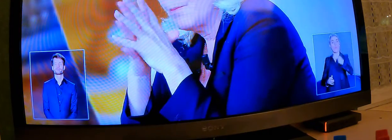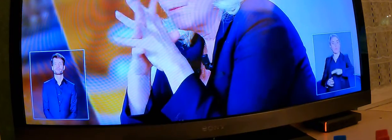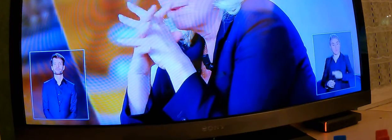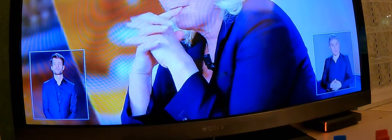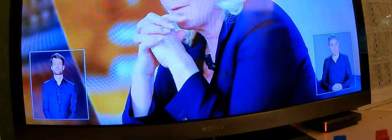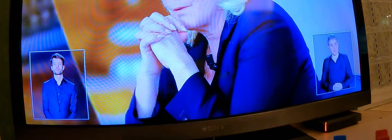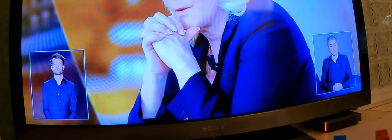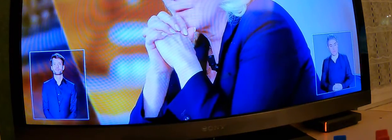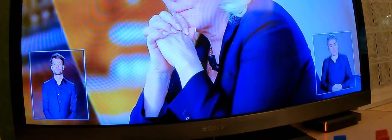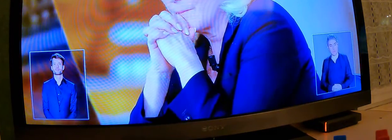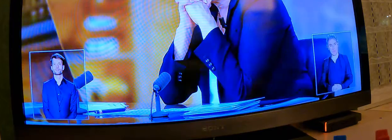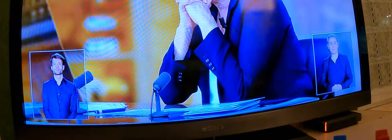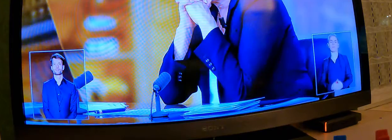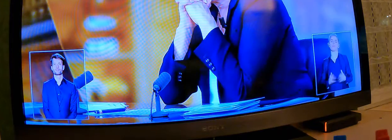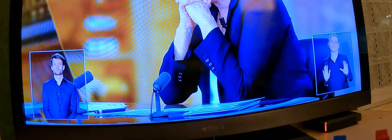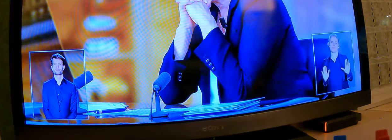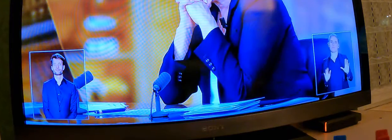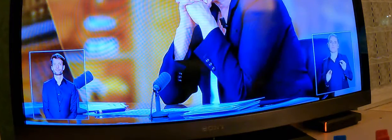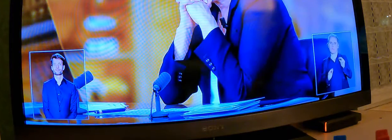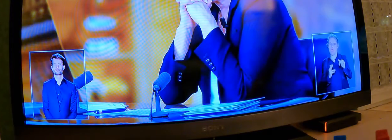mais d'abord pour vous dire que